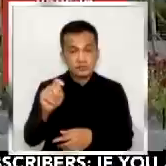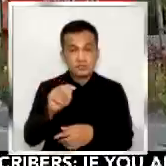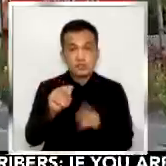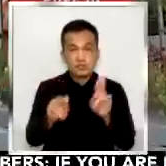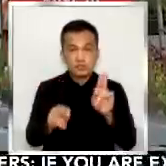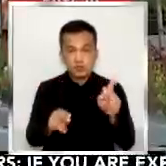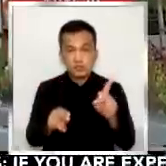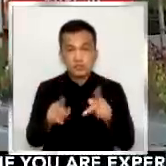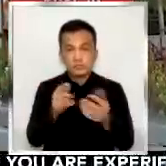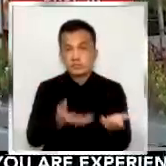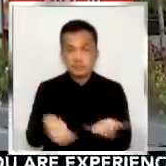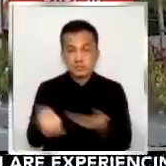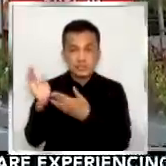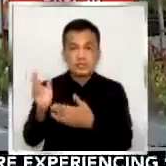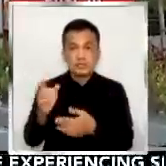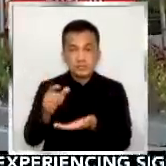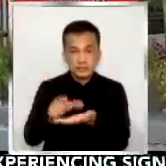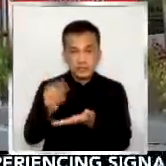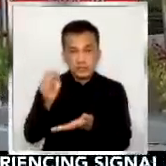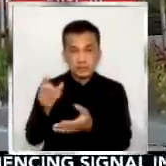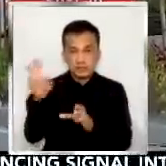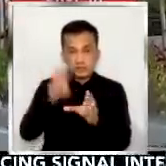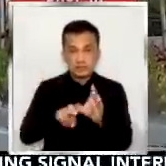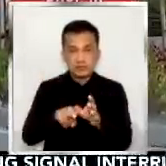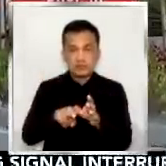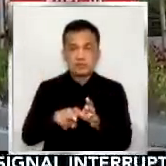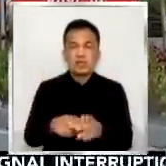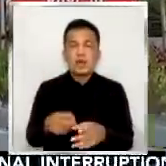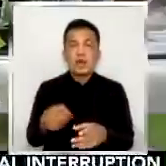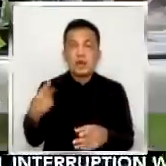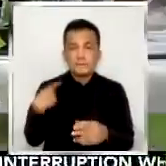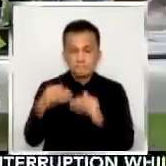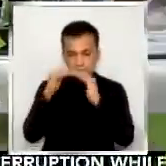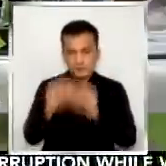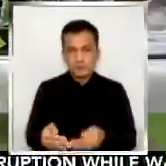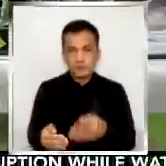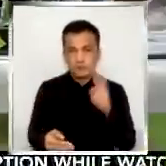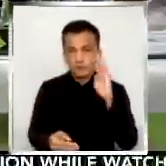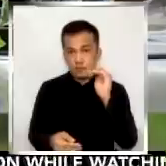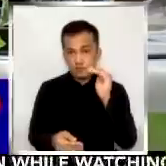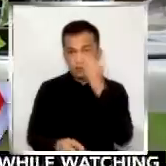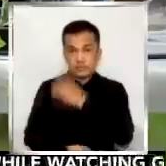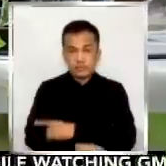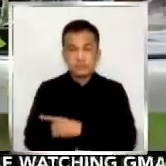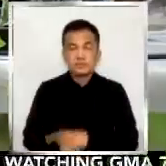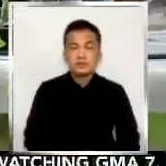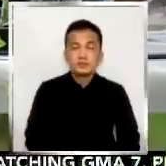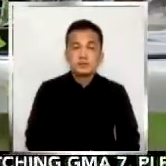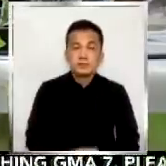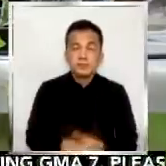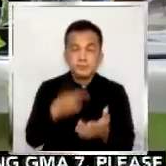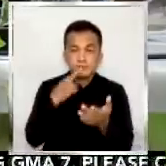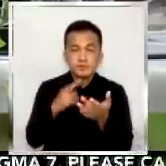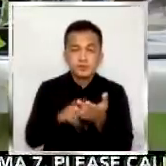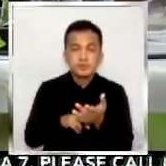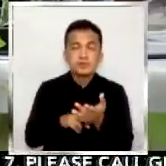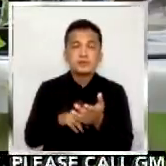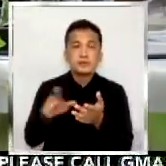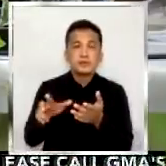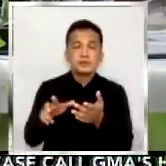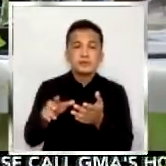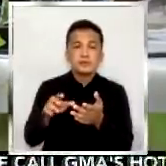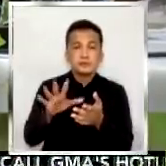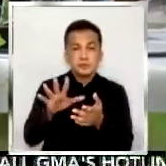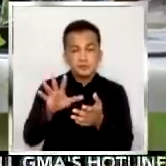pasahero at naka 14-day quarantine. Base sa report, 59 na ang mayroon ng test results kung